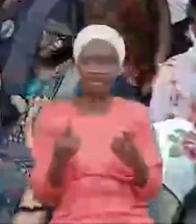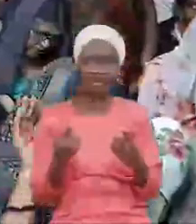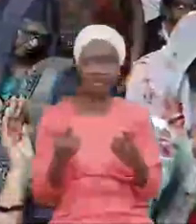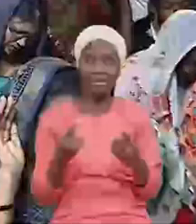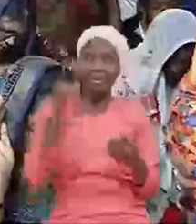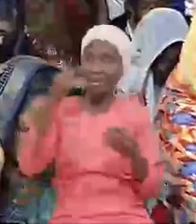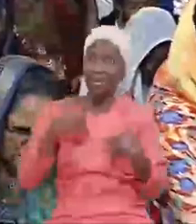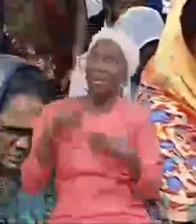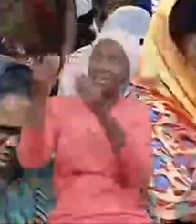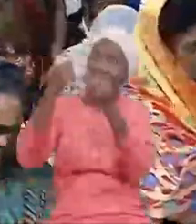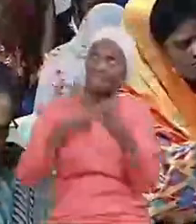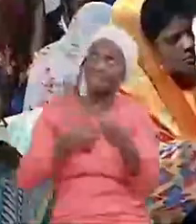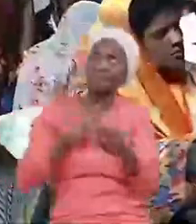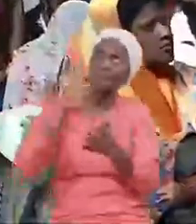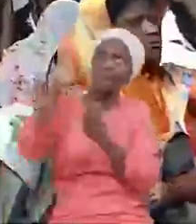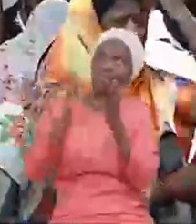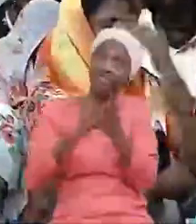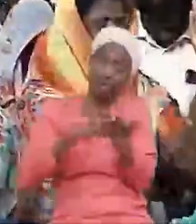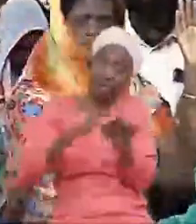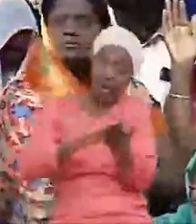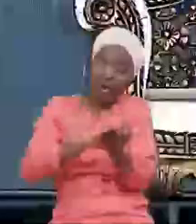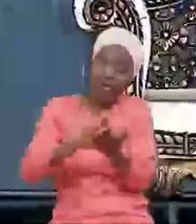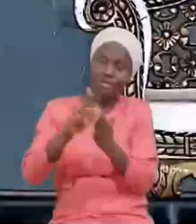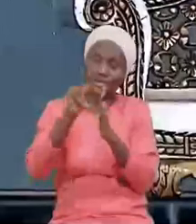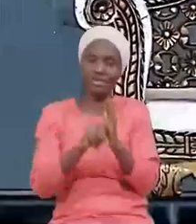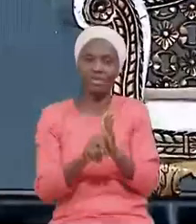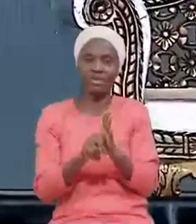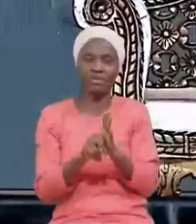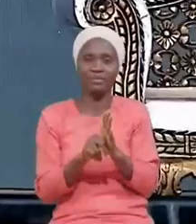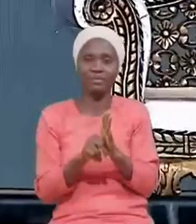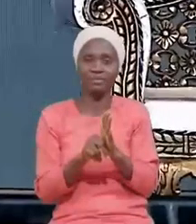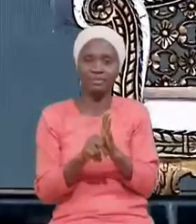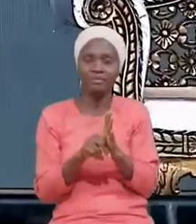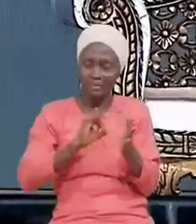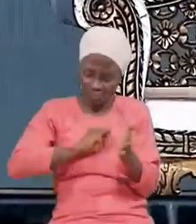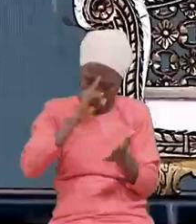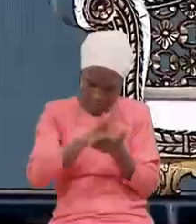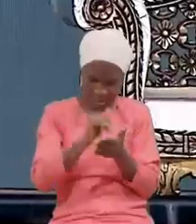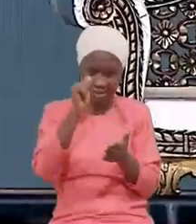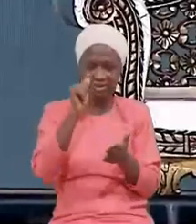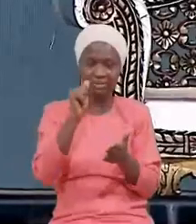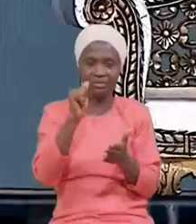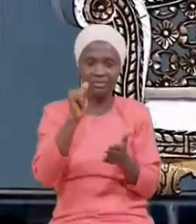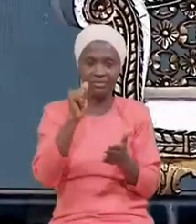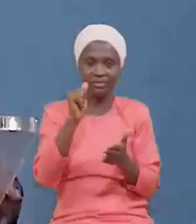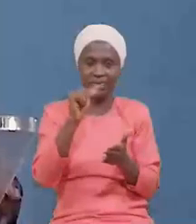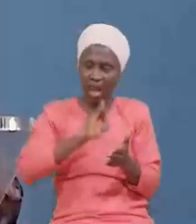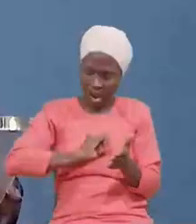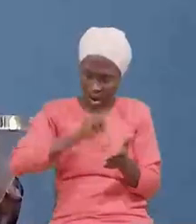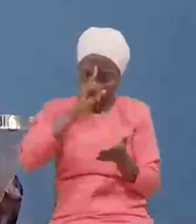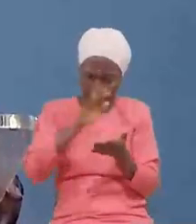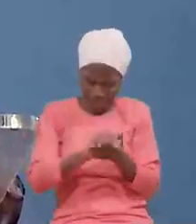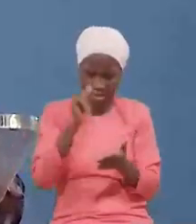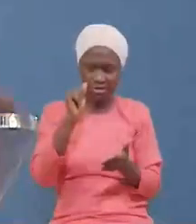Il m'a donné sa justice. Je crois. Je crois.